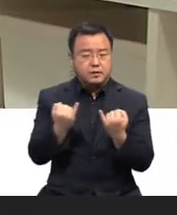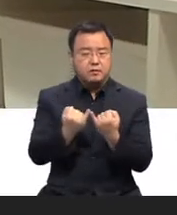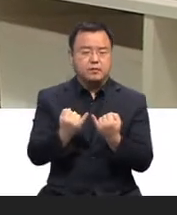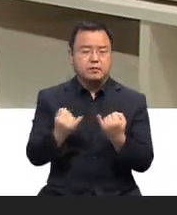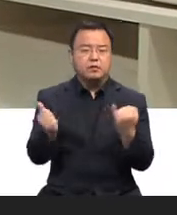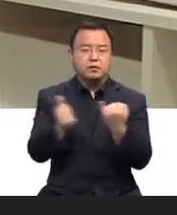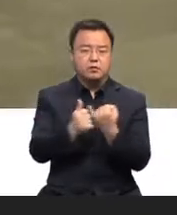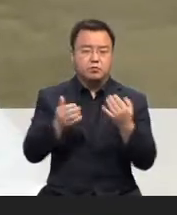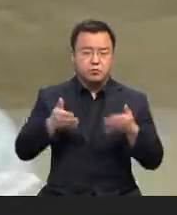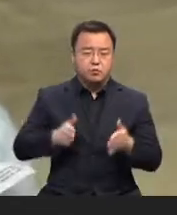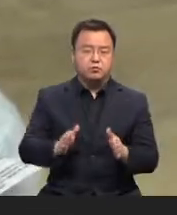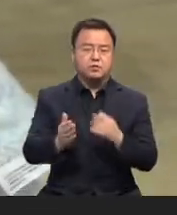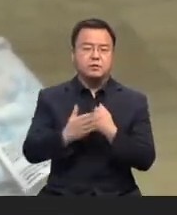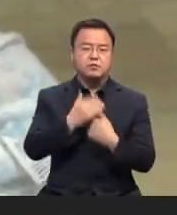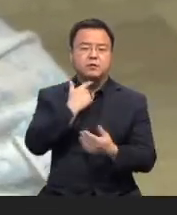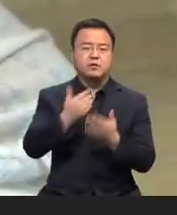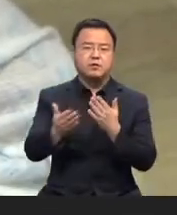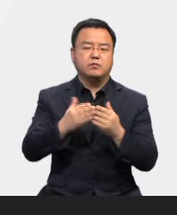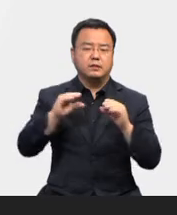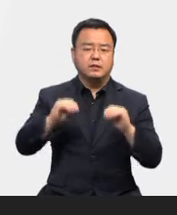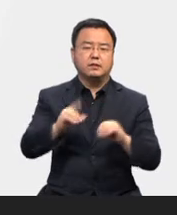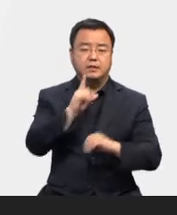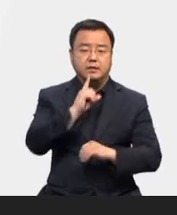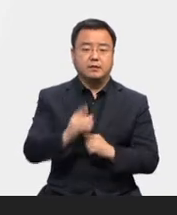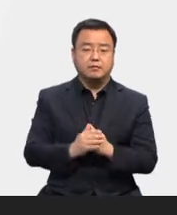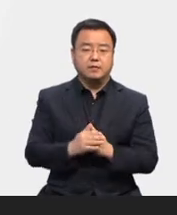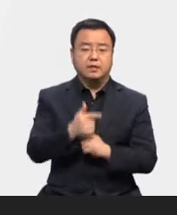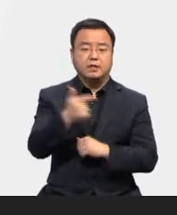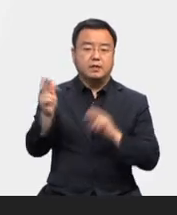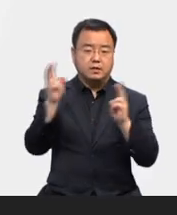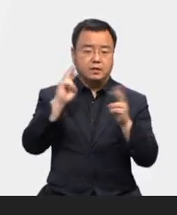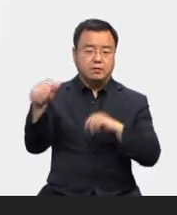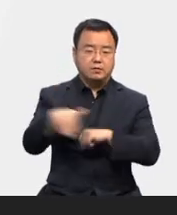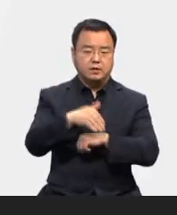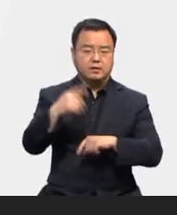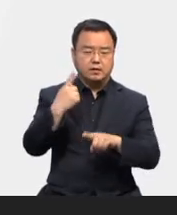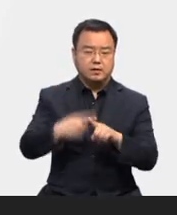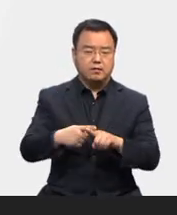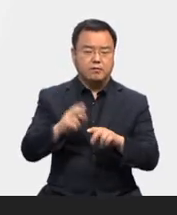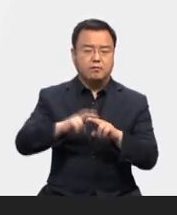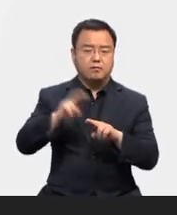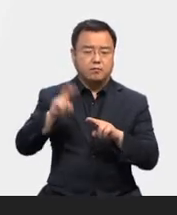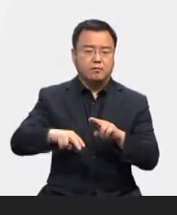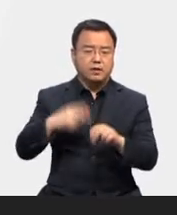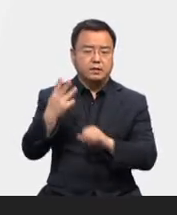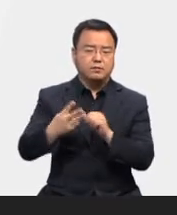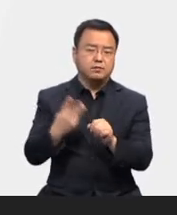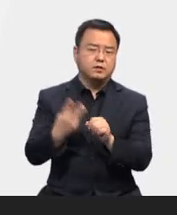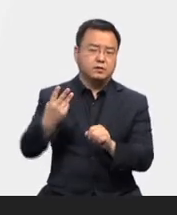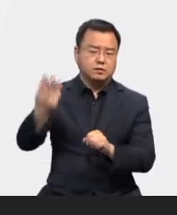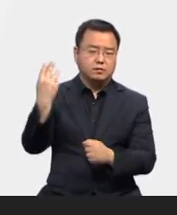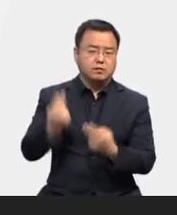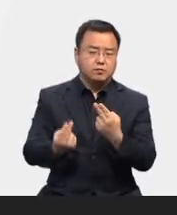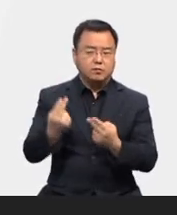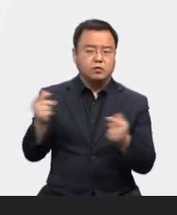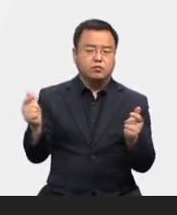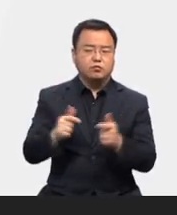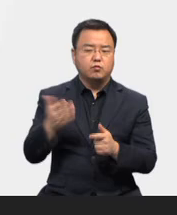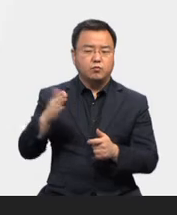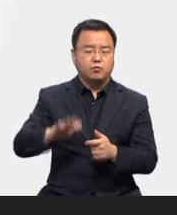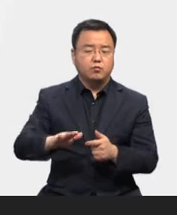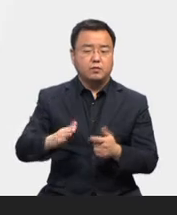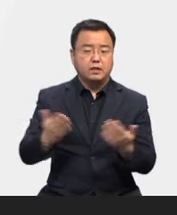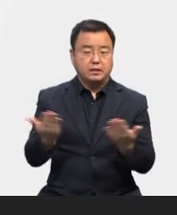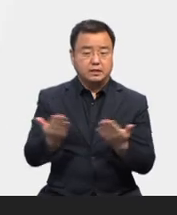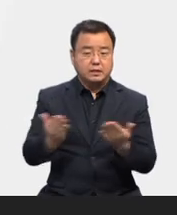경험했다 고 답했습니다 대기업에 다니다 그만둔 비율은 3년 전보다 줄어든 반면 직원 수가